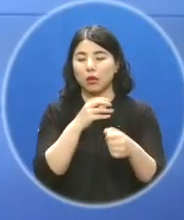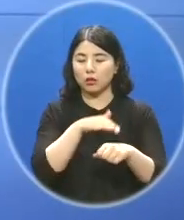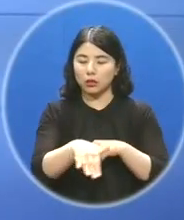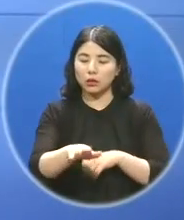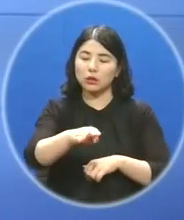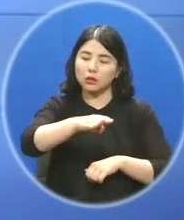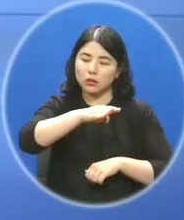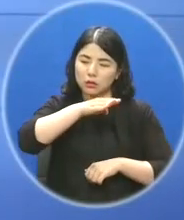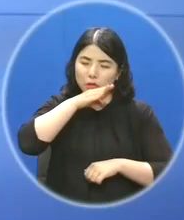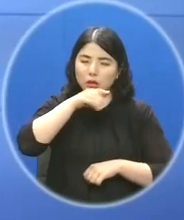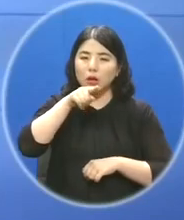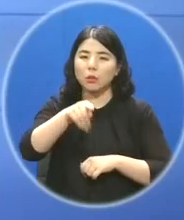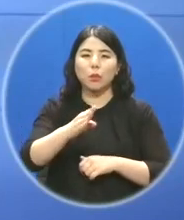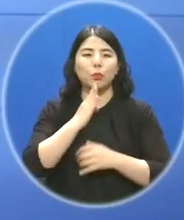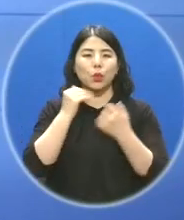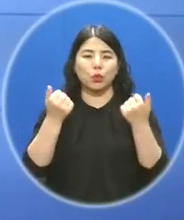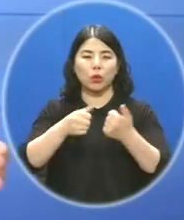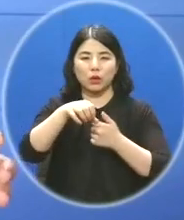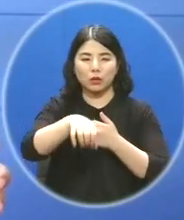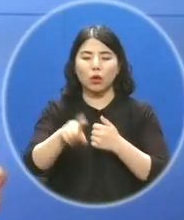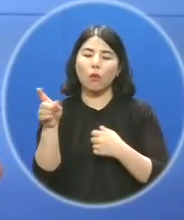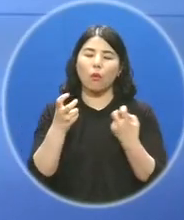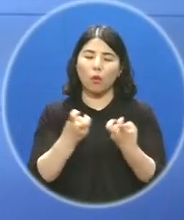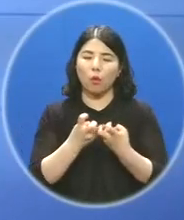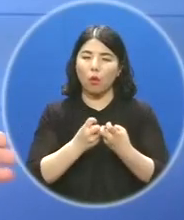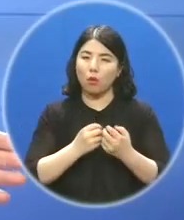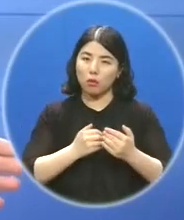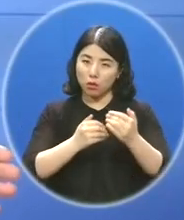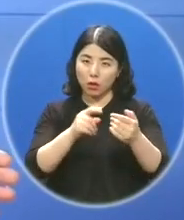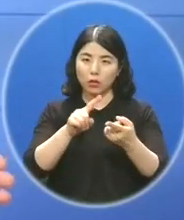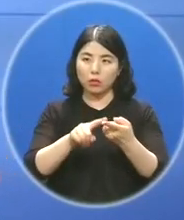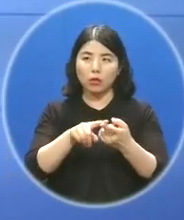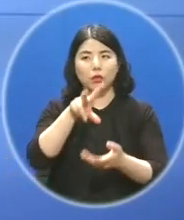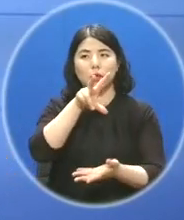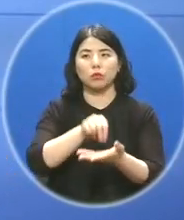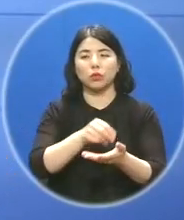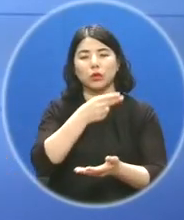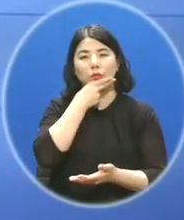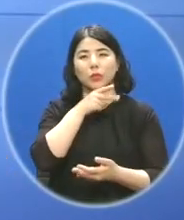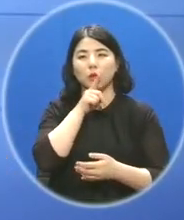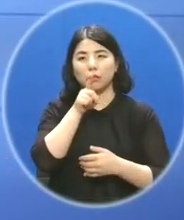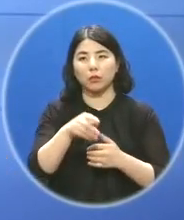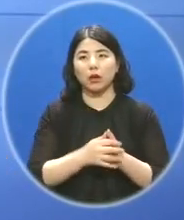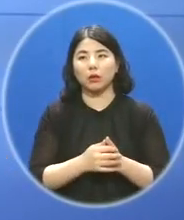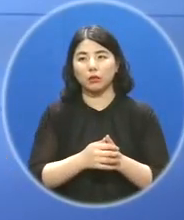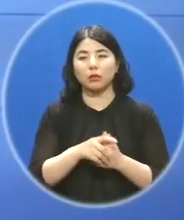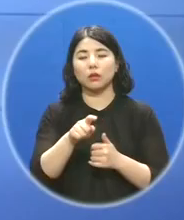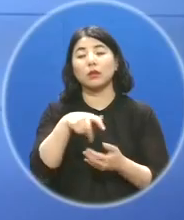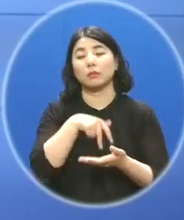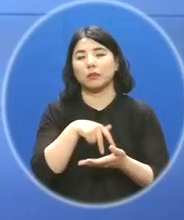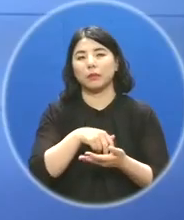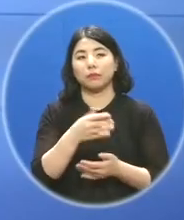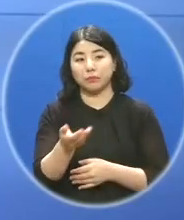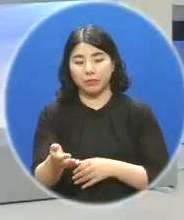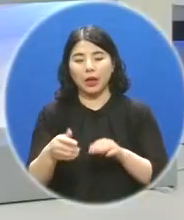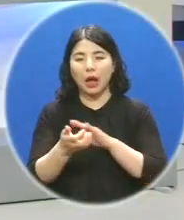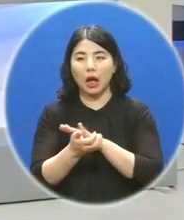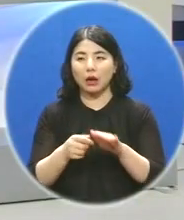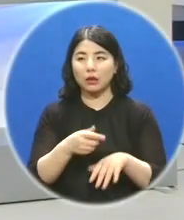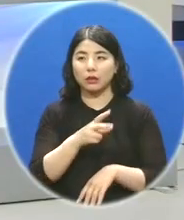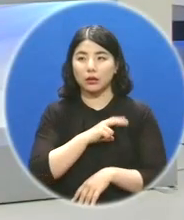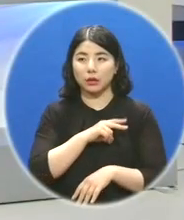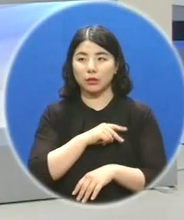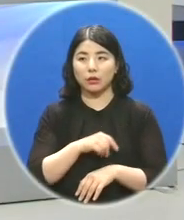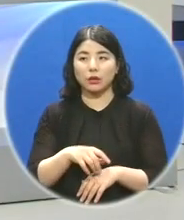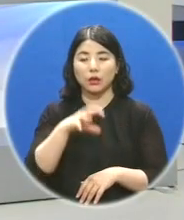과연 본회의장에서 어떻게 작용할 것이냐. 그런 건 전혀 문제가 없거든요, 사실은. 그러니까 그 차원에서 아까 의원님께서 이